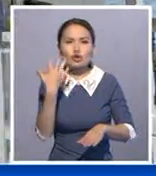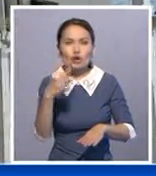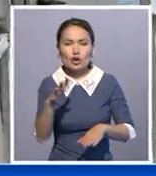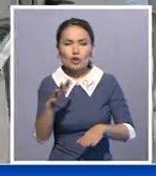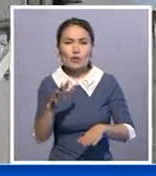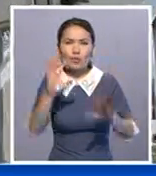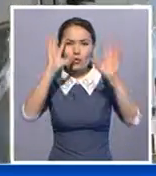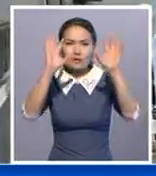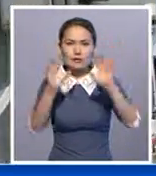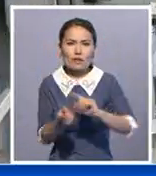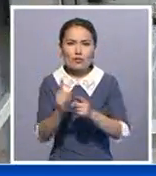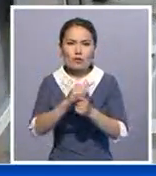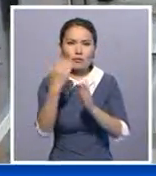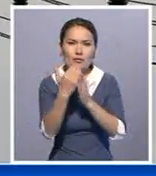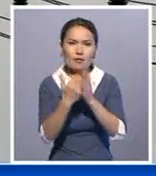енгізілді.